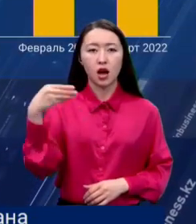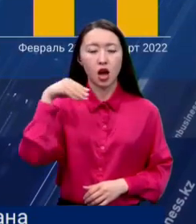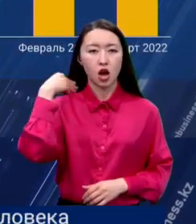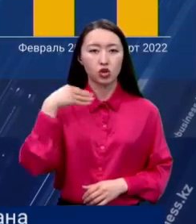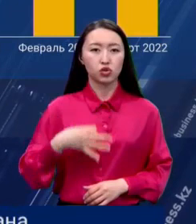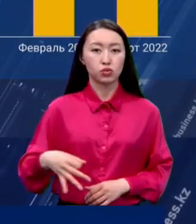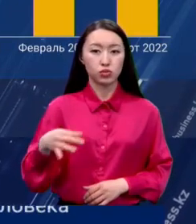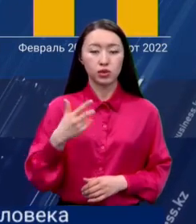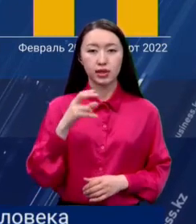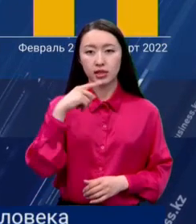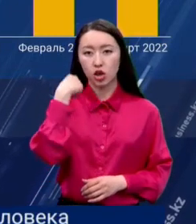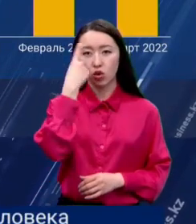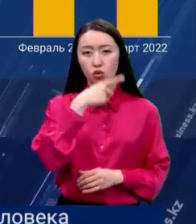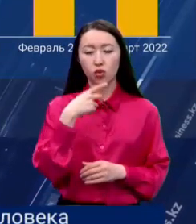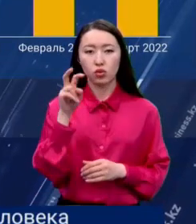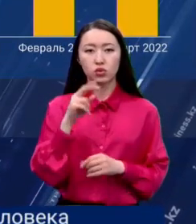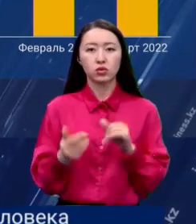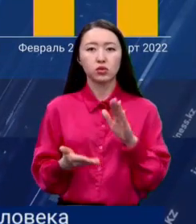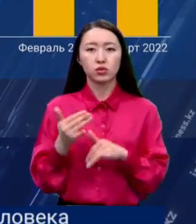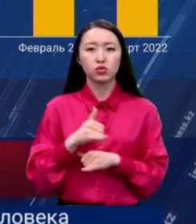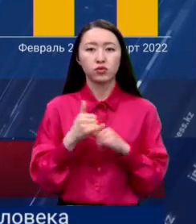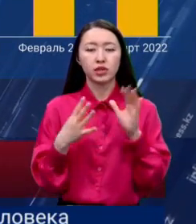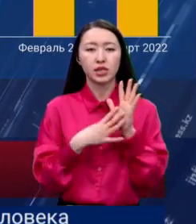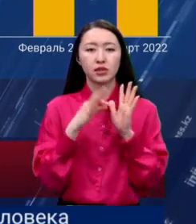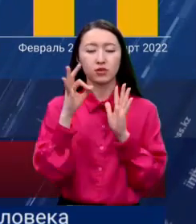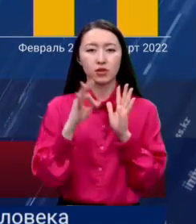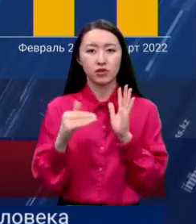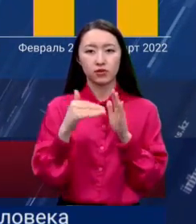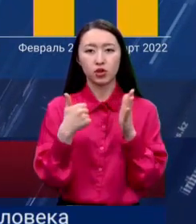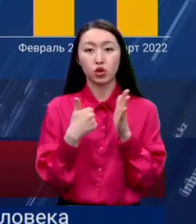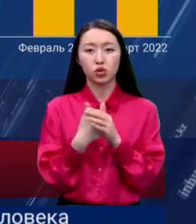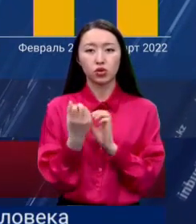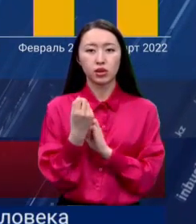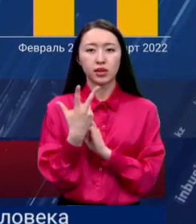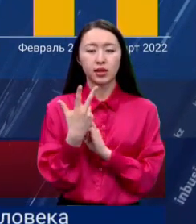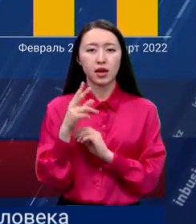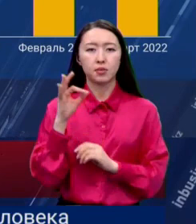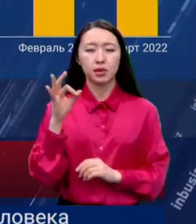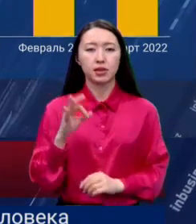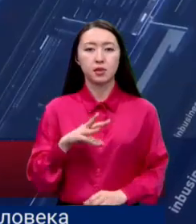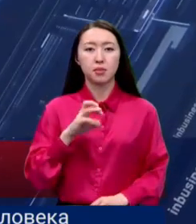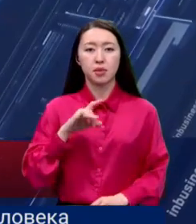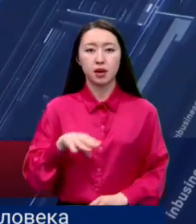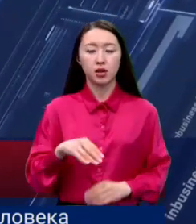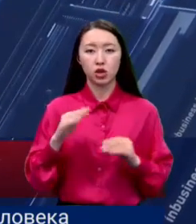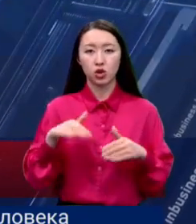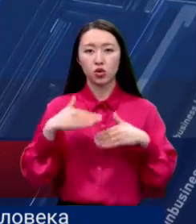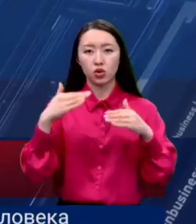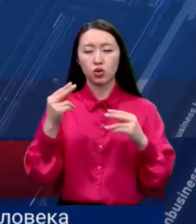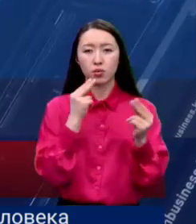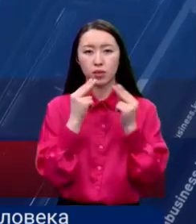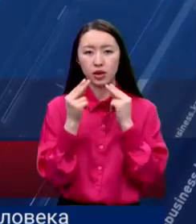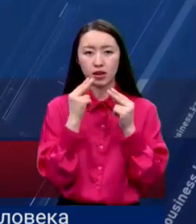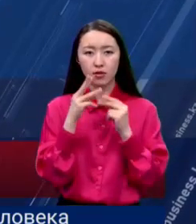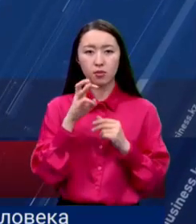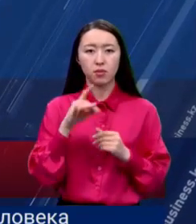области, где годовая инфляция увеличилась с 9% в феврале до почти 13% в марте. Темпы роста цен на продовольствие в